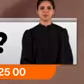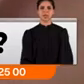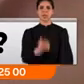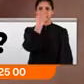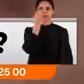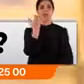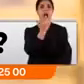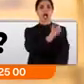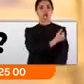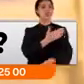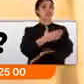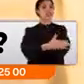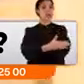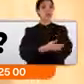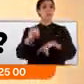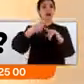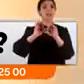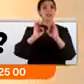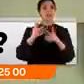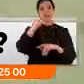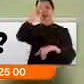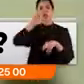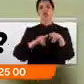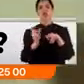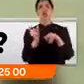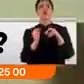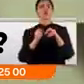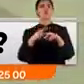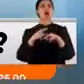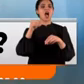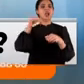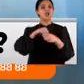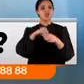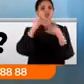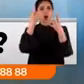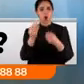Kanser aşısının yardımcısı sadece Küba'da bulunan mavi akrebin zehri.